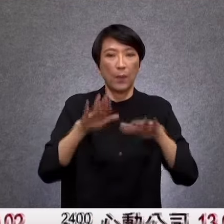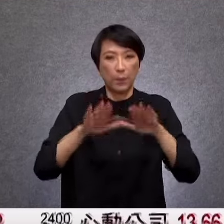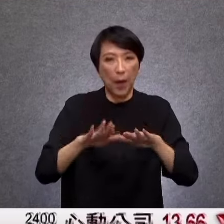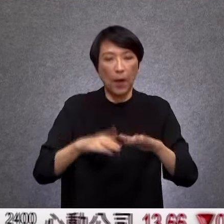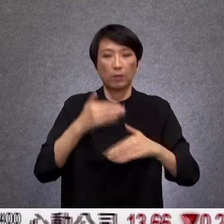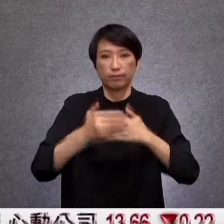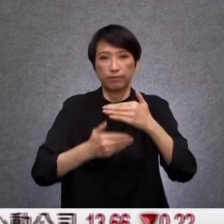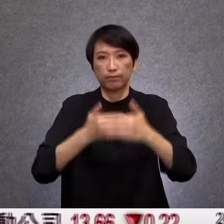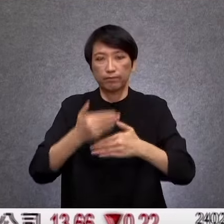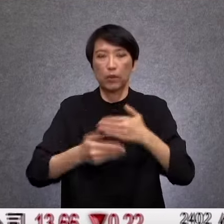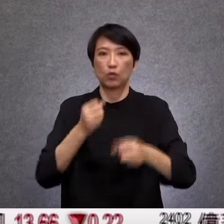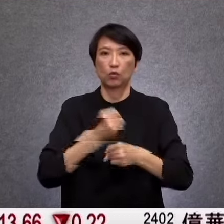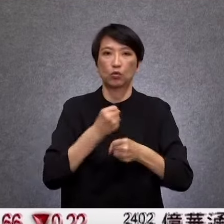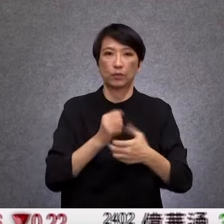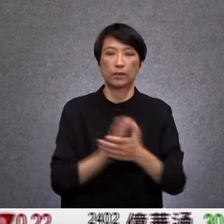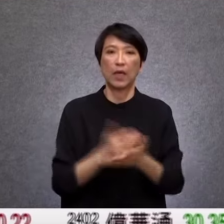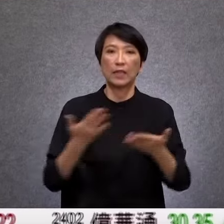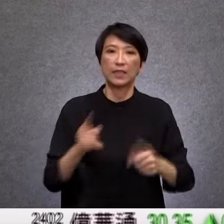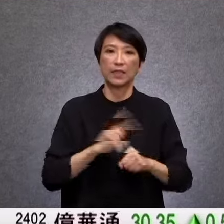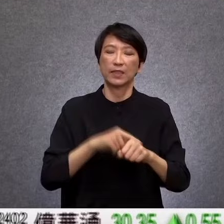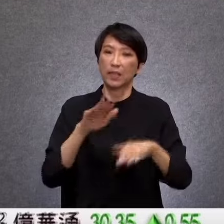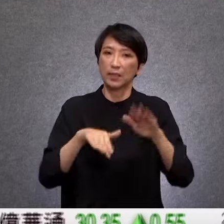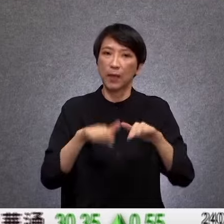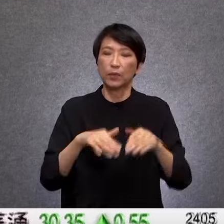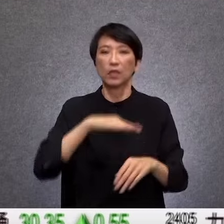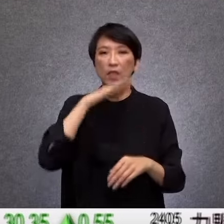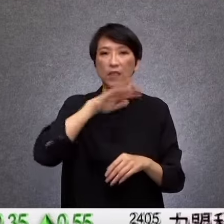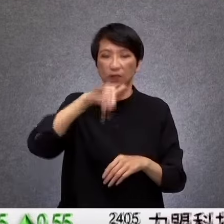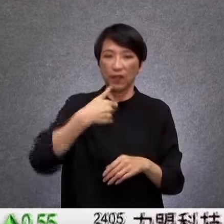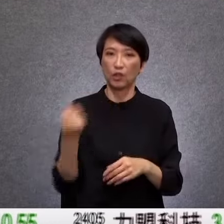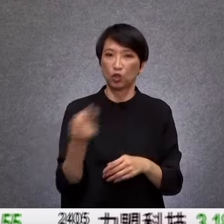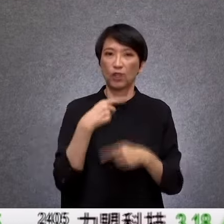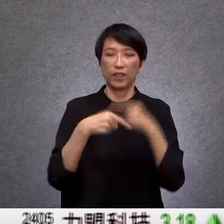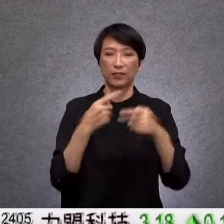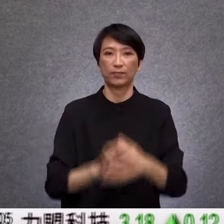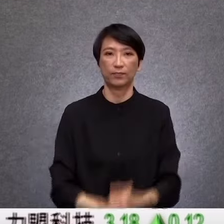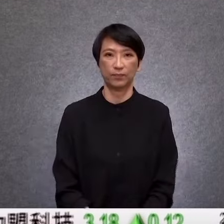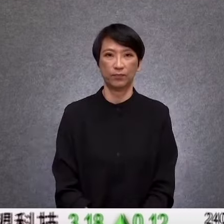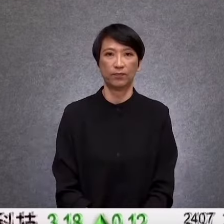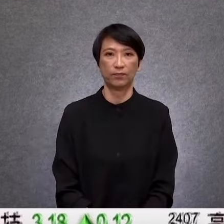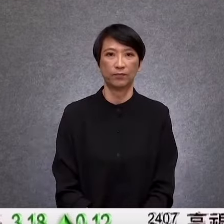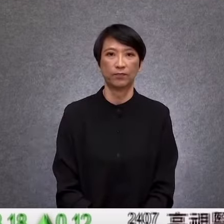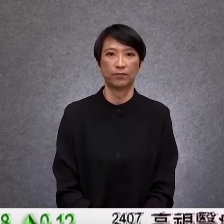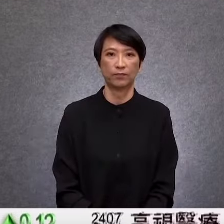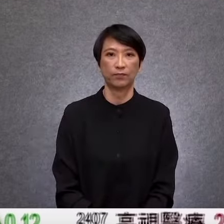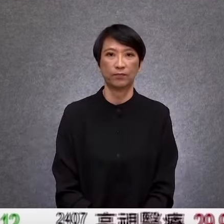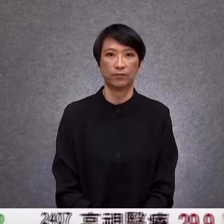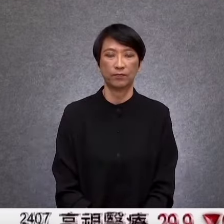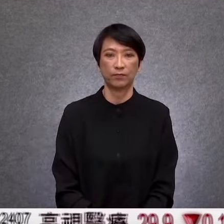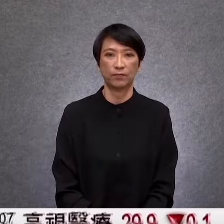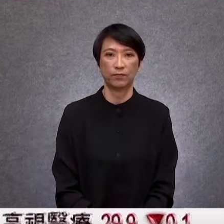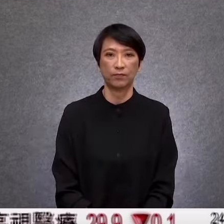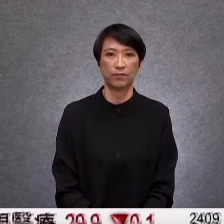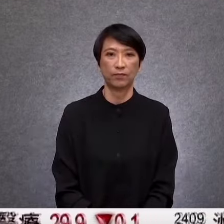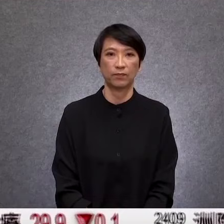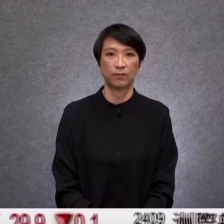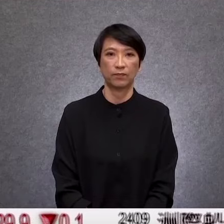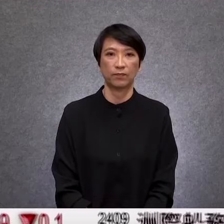喺節約開支嗰度，亦都係一步一步做。 好，咁啊，呢一次嘅時間差唔多嚇，咁我哋轉頭翻嚟再講。